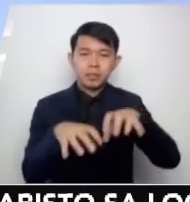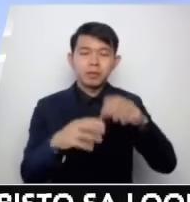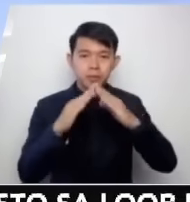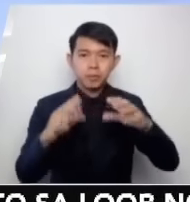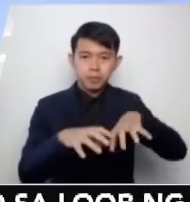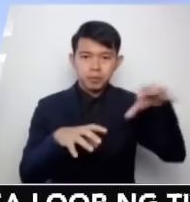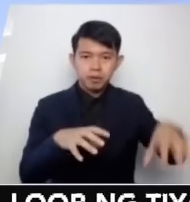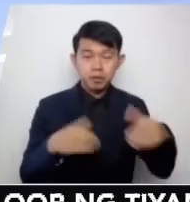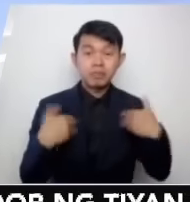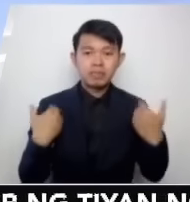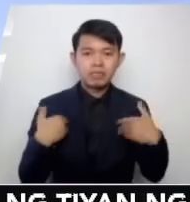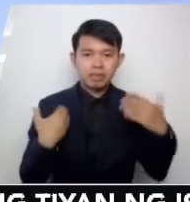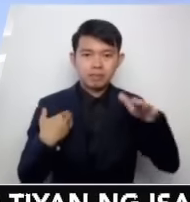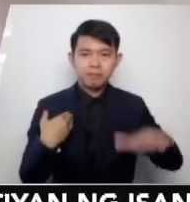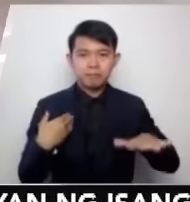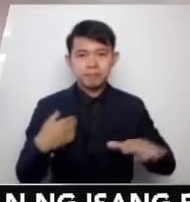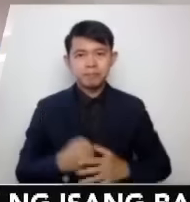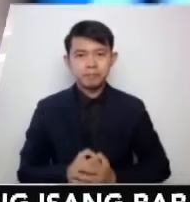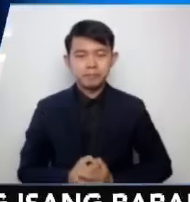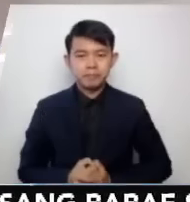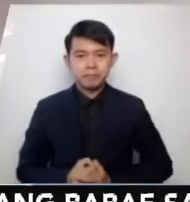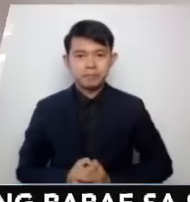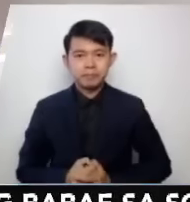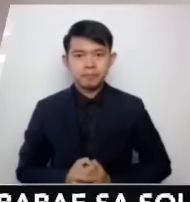James Agustin.